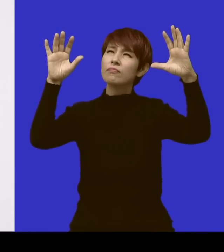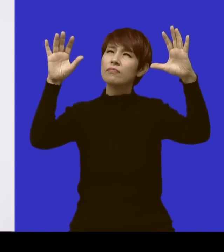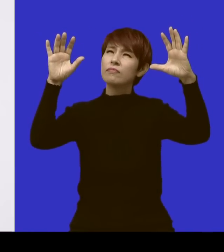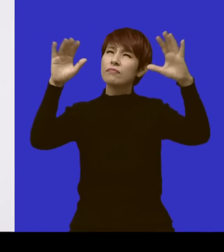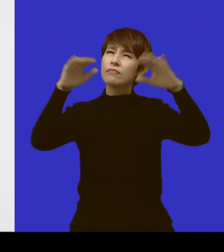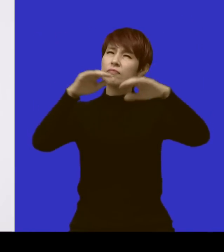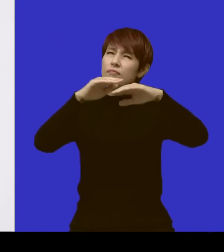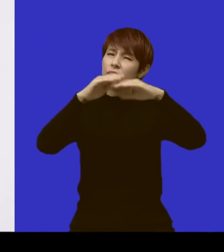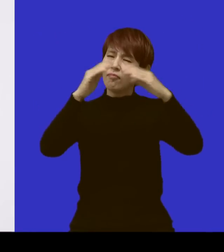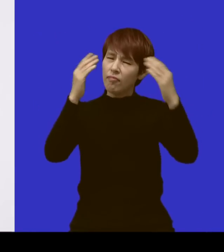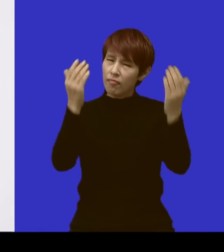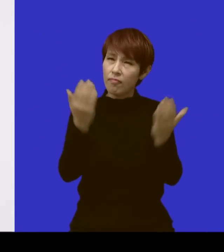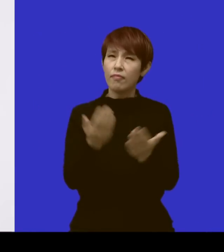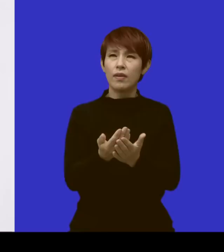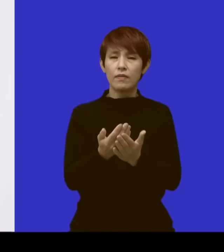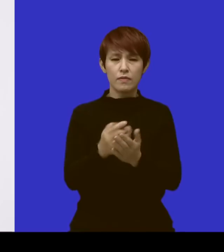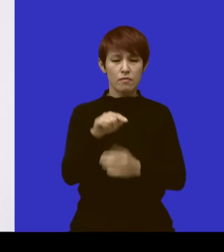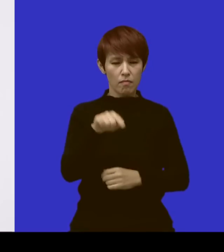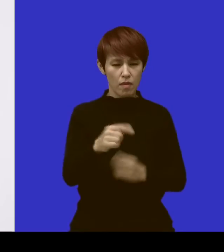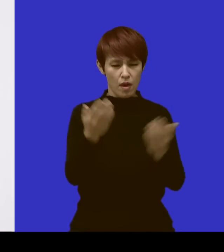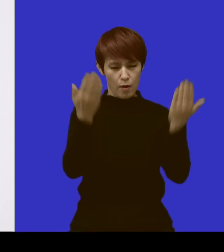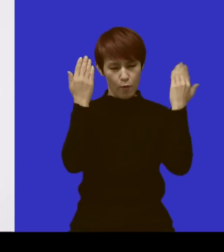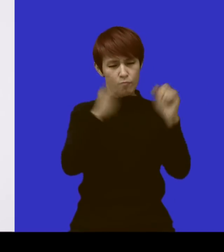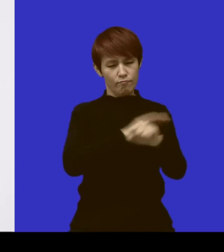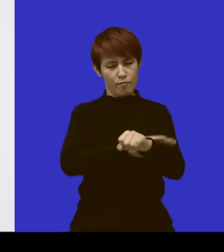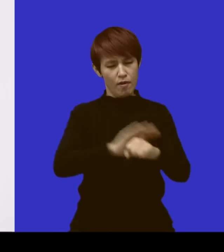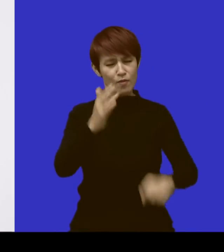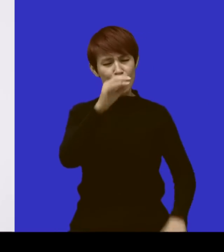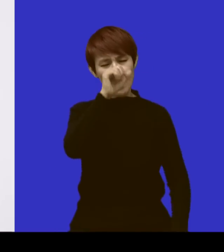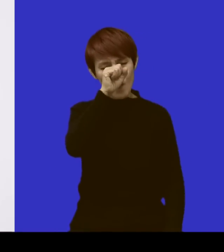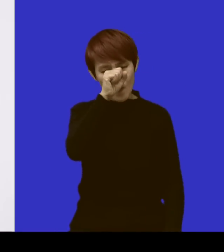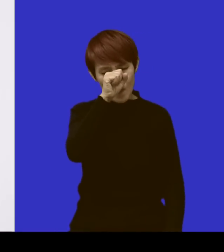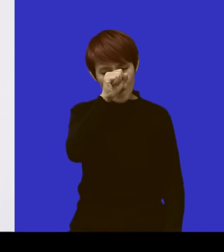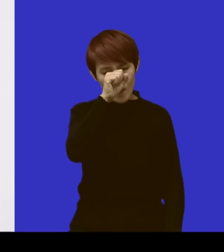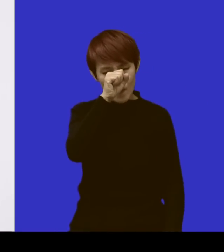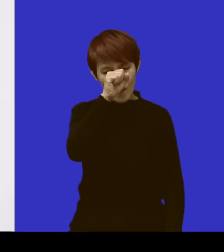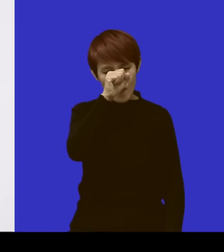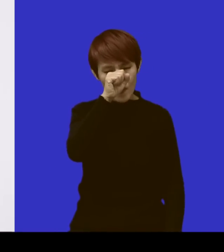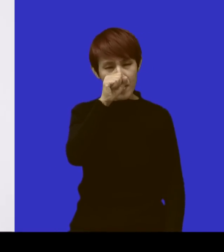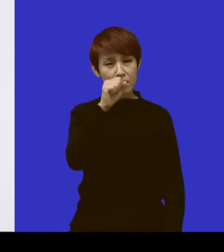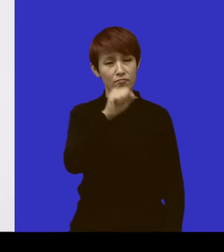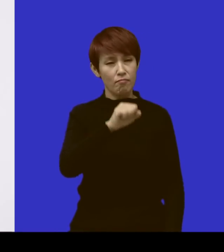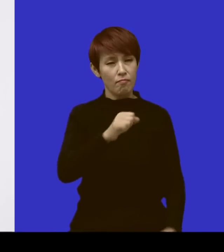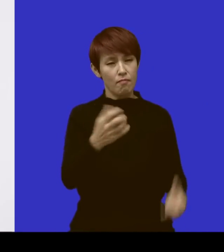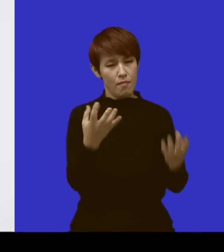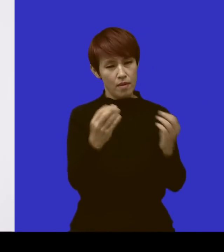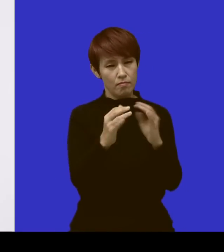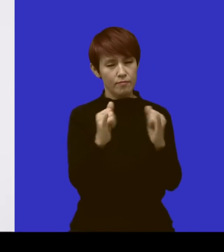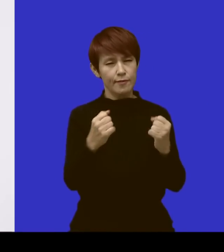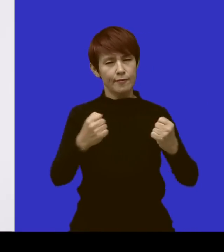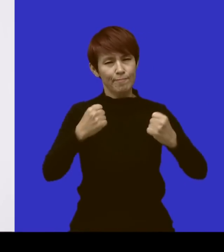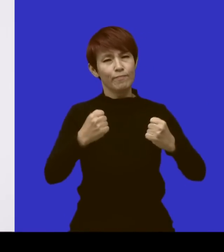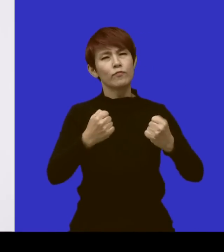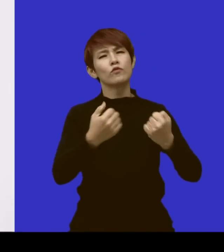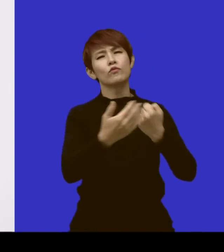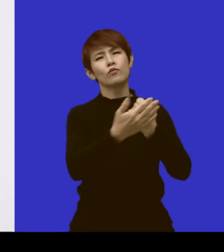정말 이 학교가 잘 되기를 많은 분들이 되게 많이 응원해 주시고 하셨어서 네,